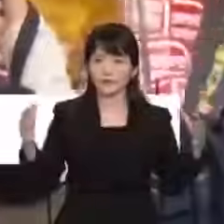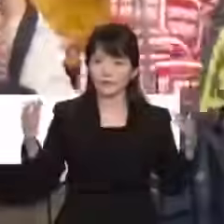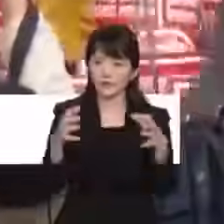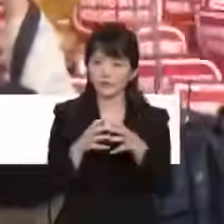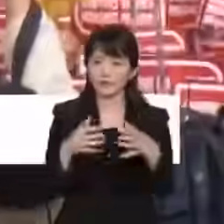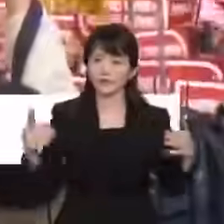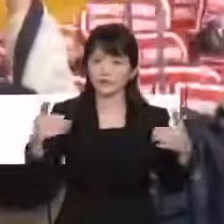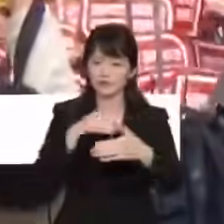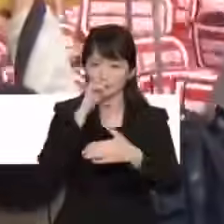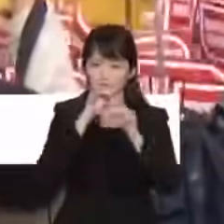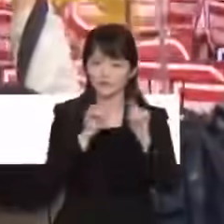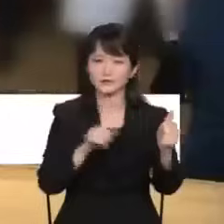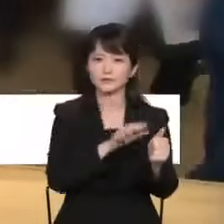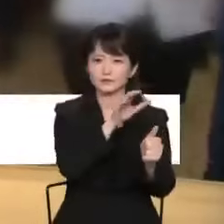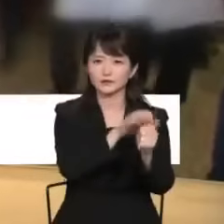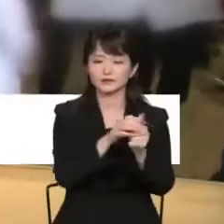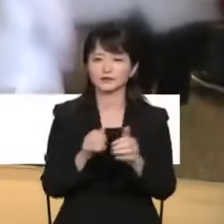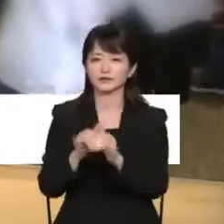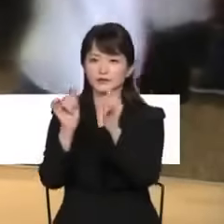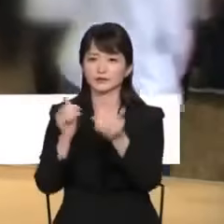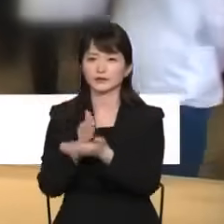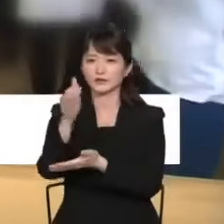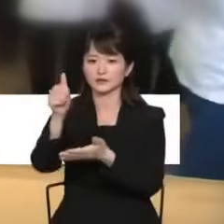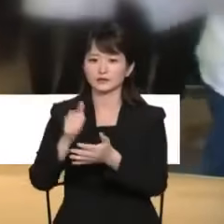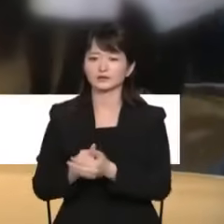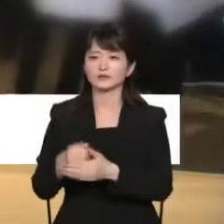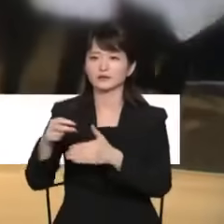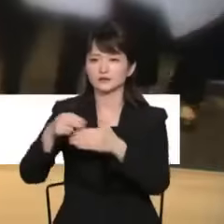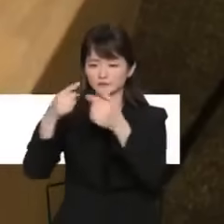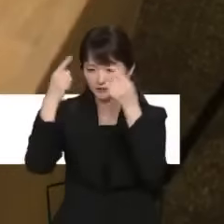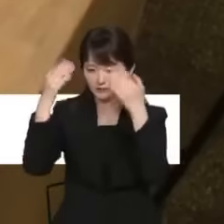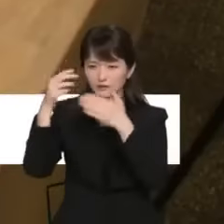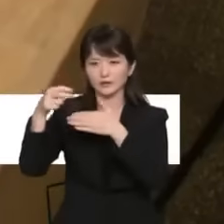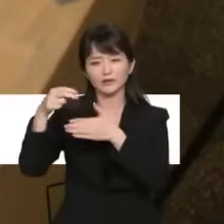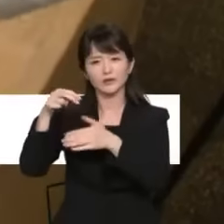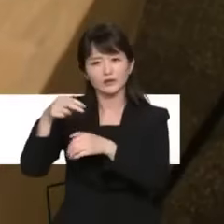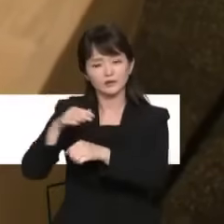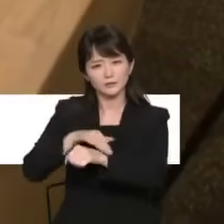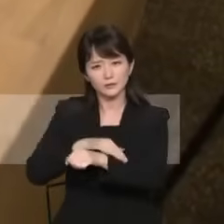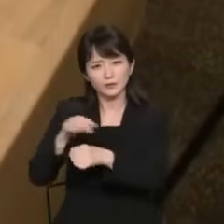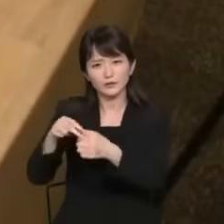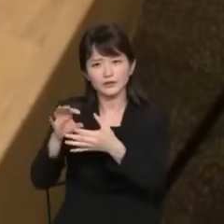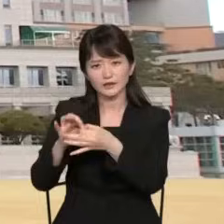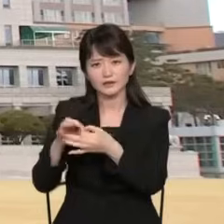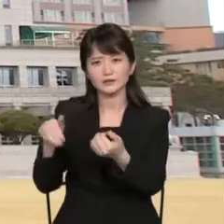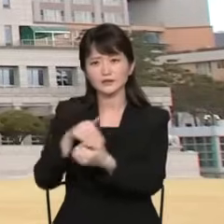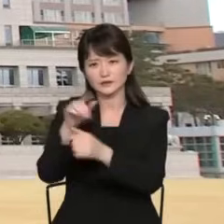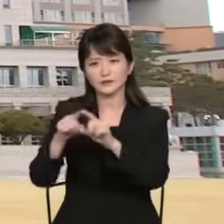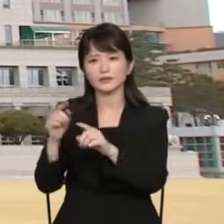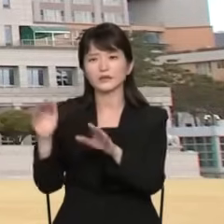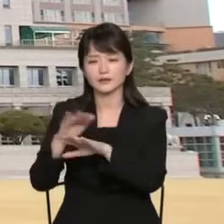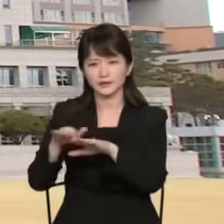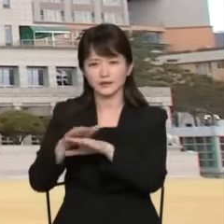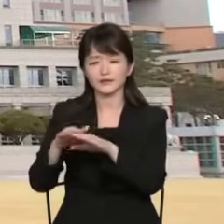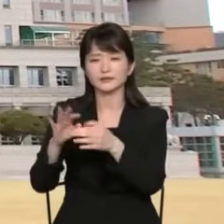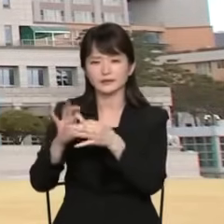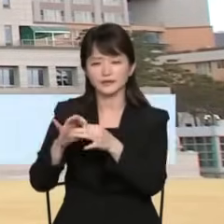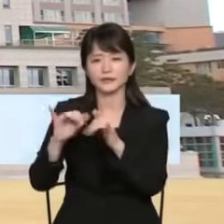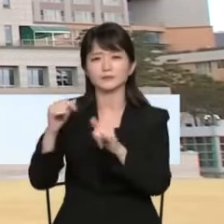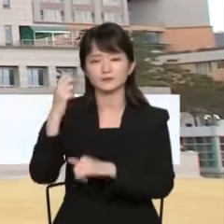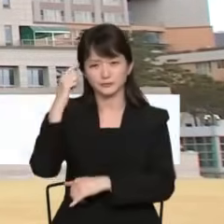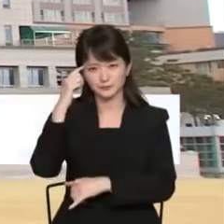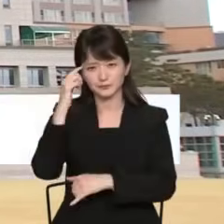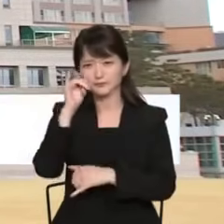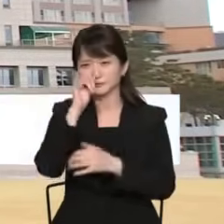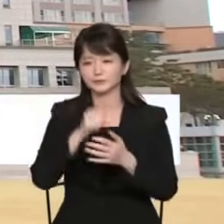사회수석은 의대 정원 증원 정책에 연착륙을 고려한 임무를 검토 중인 것으로 알려졌습니다. 대통령실 내부에선 한두